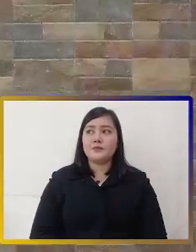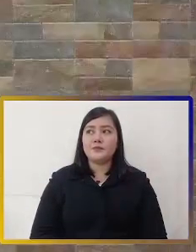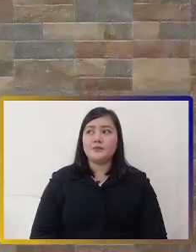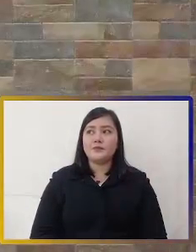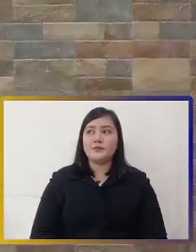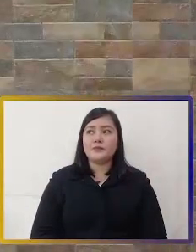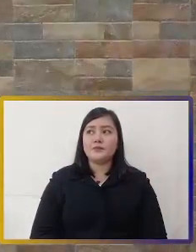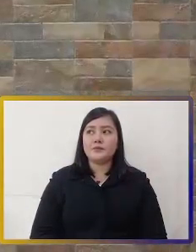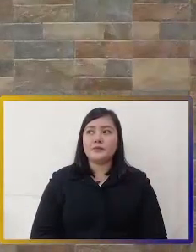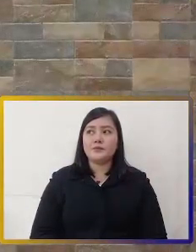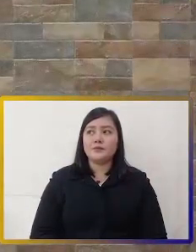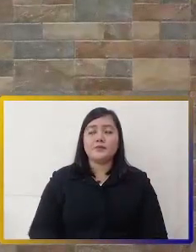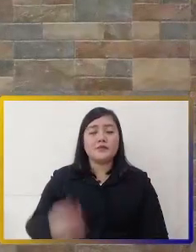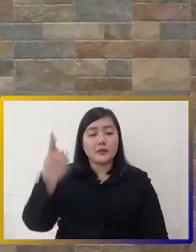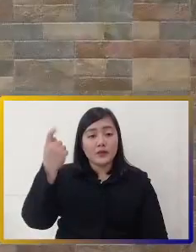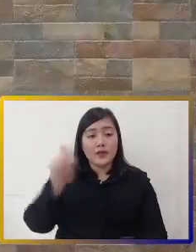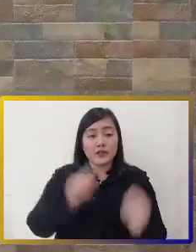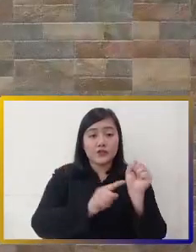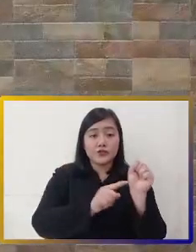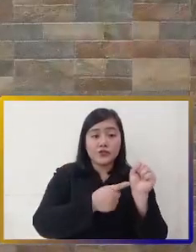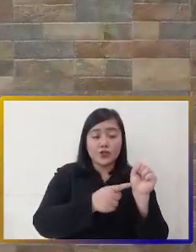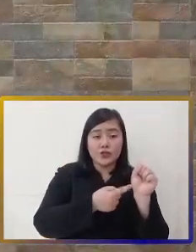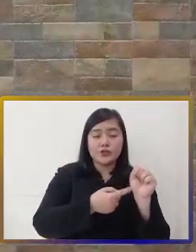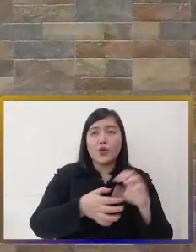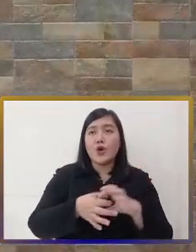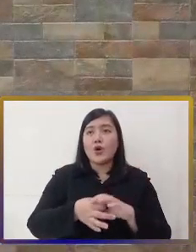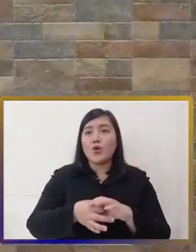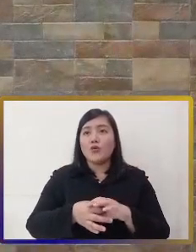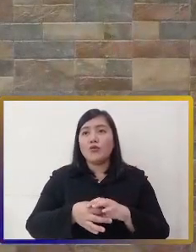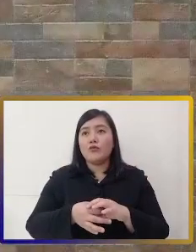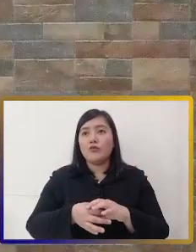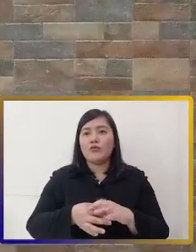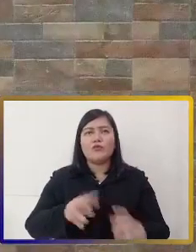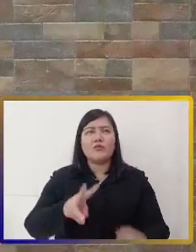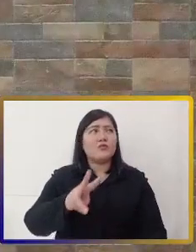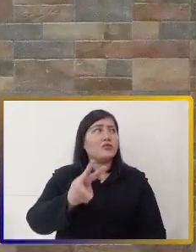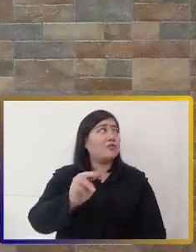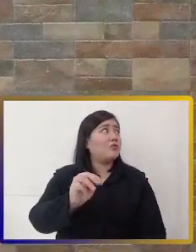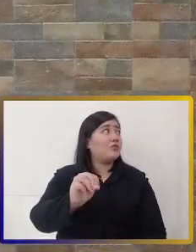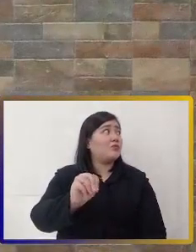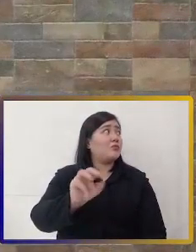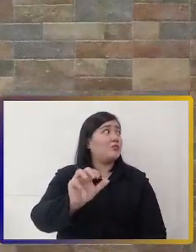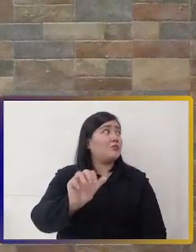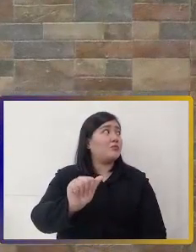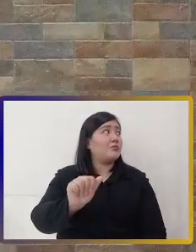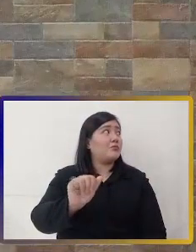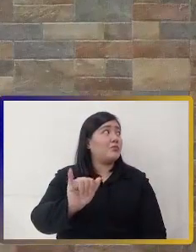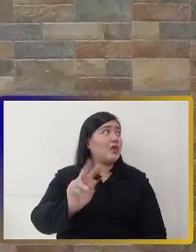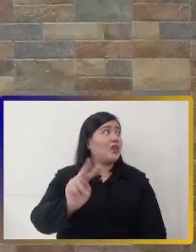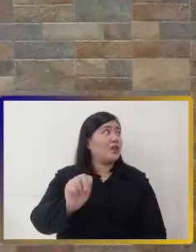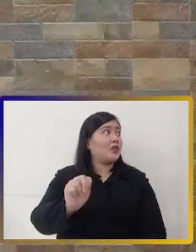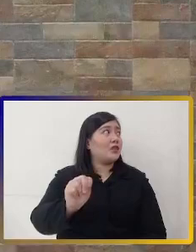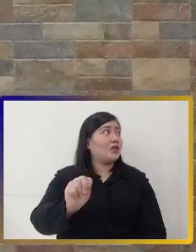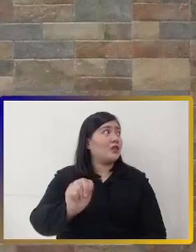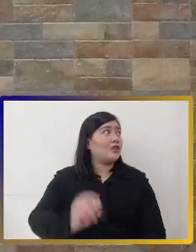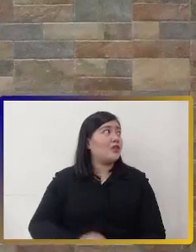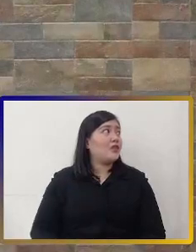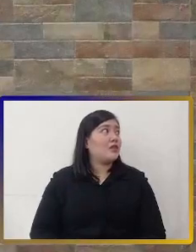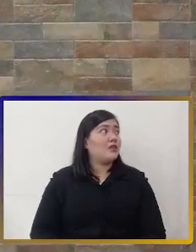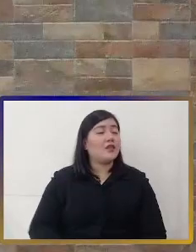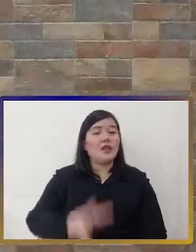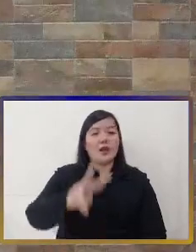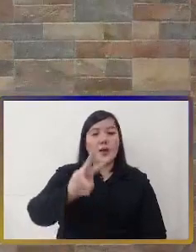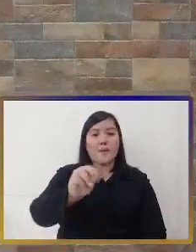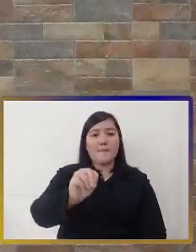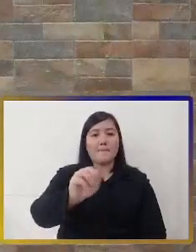denominations, the origin of the main denominations, alright, na kung saan makukonsider natin na doon din po